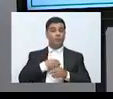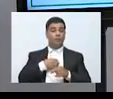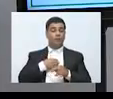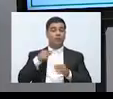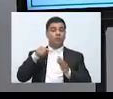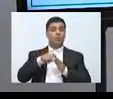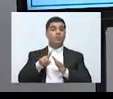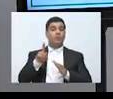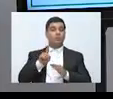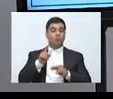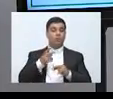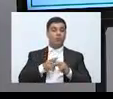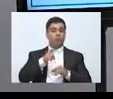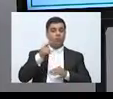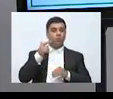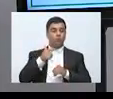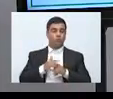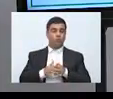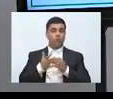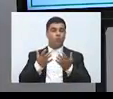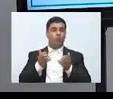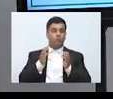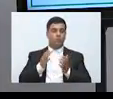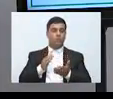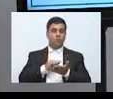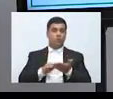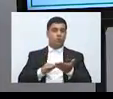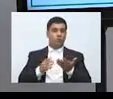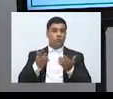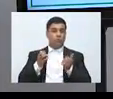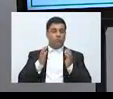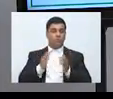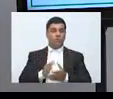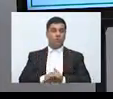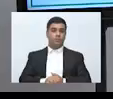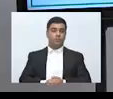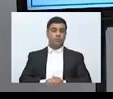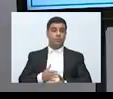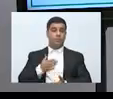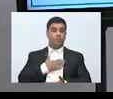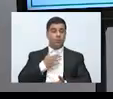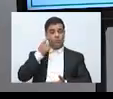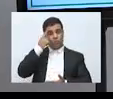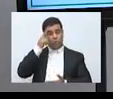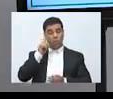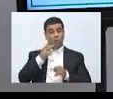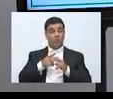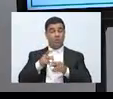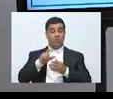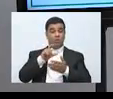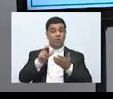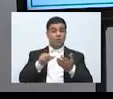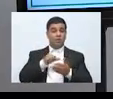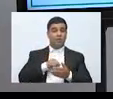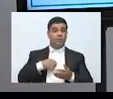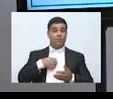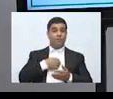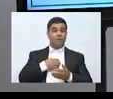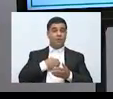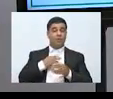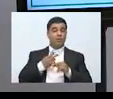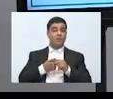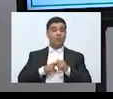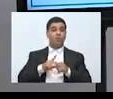nimadan iborat ekanligini yozing. Men o'ylaymanki, she'rning asosiy g'oyasi